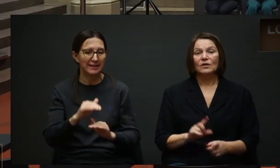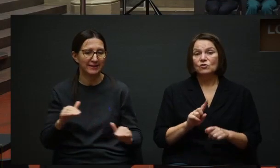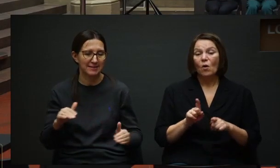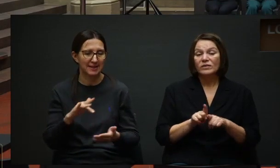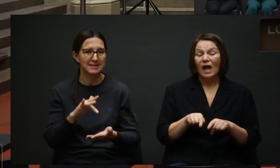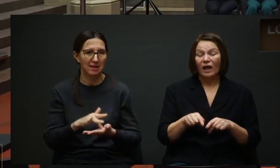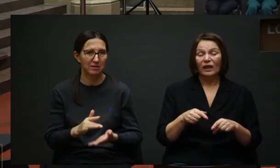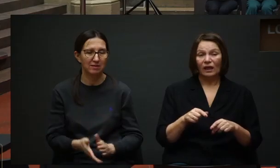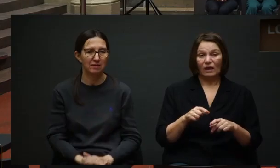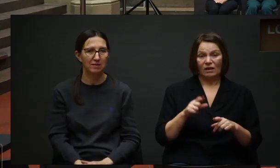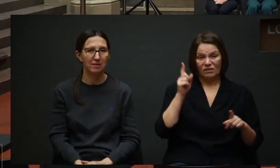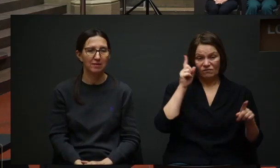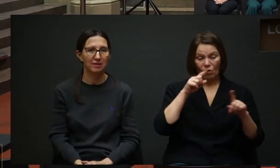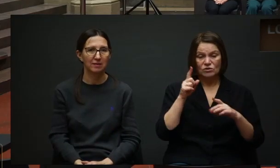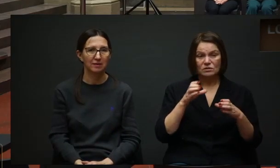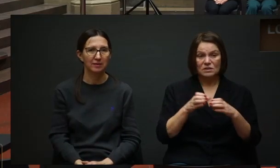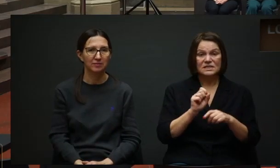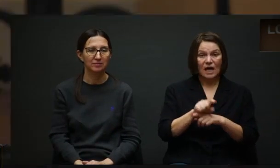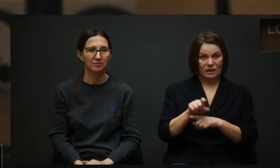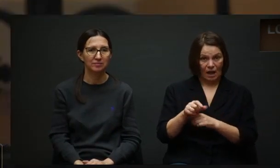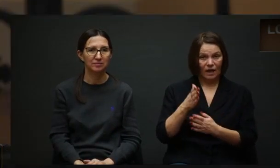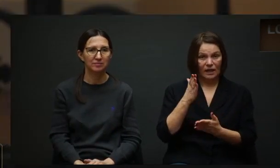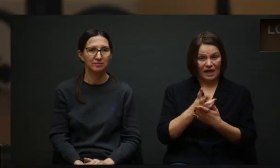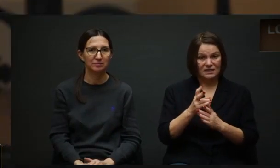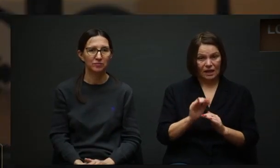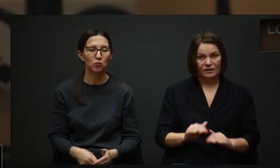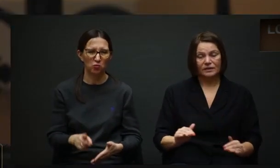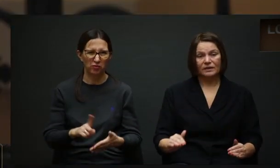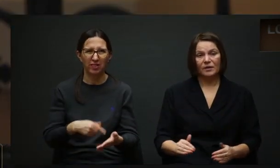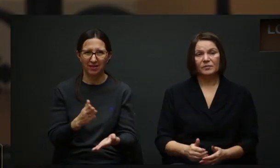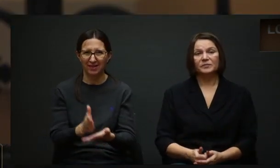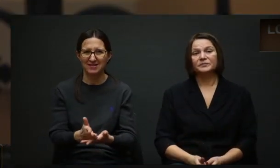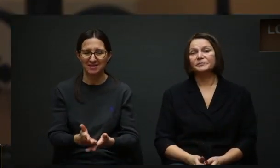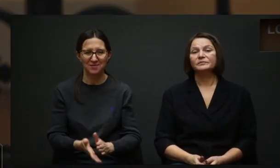подобные творческие задания тоже есть, да, для детишек. Я думаю, уверена, это... что да.